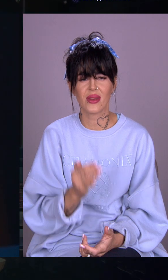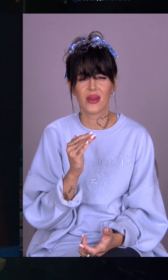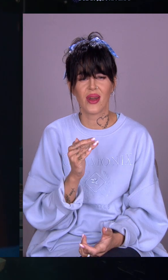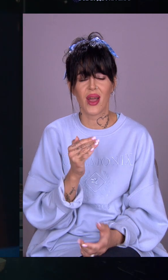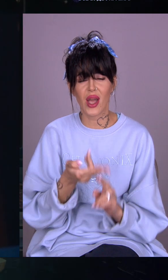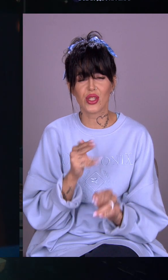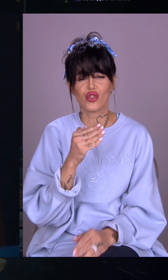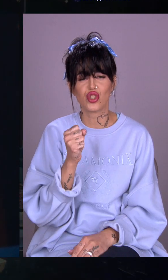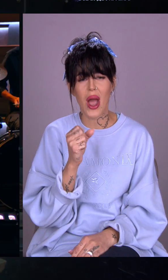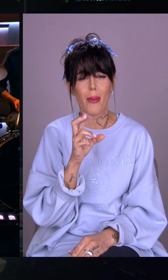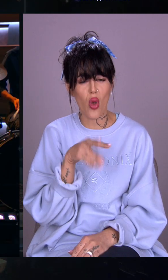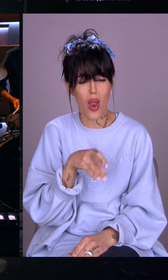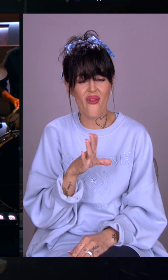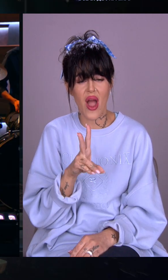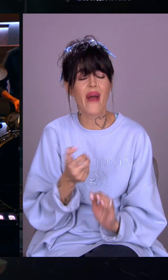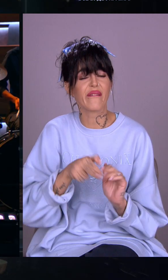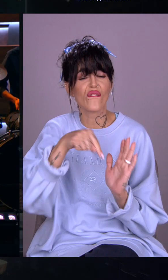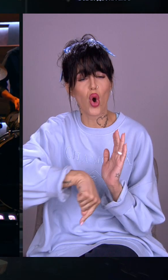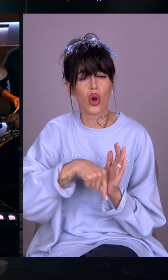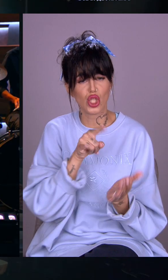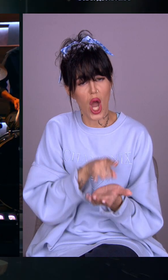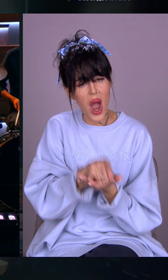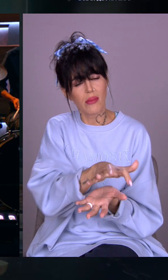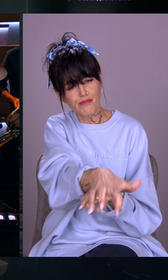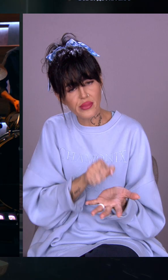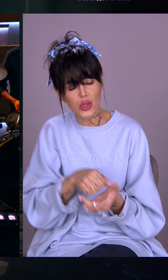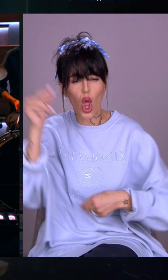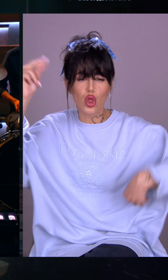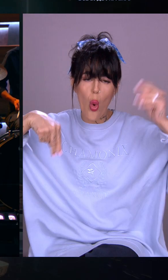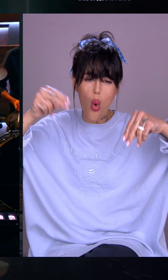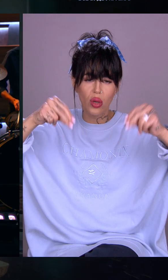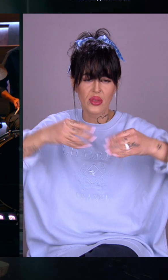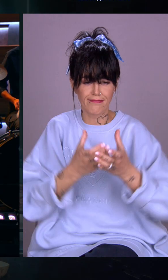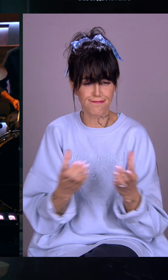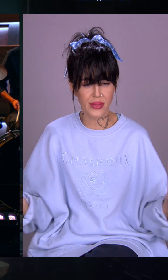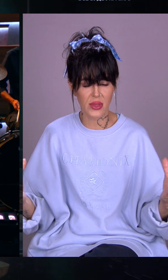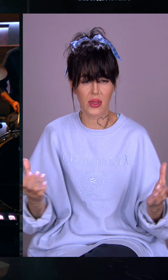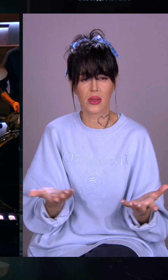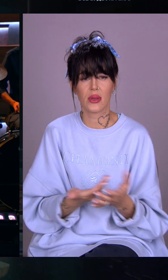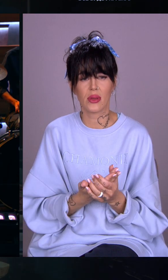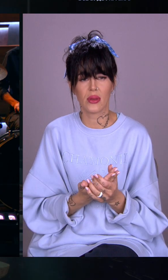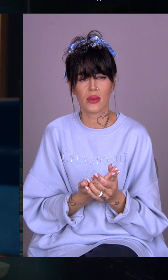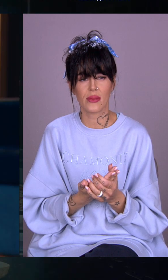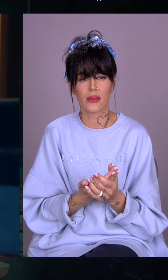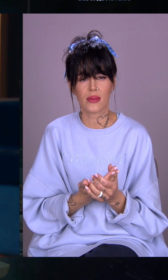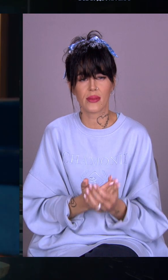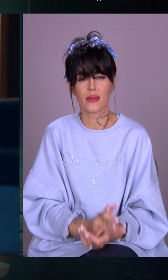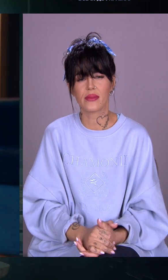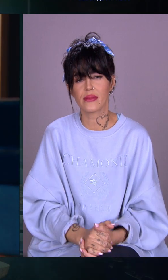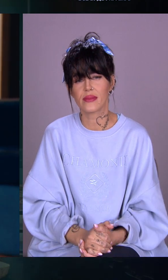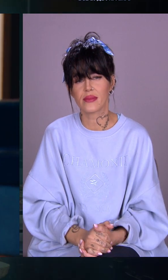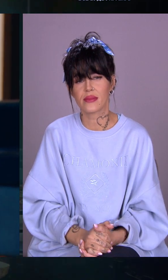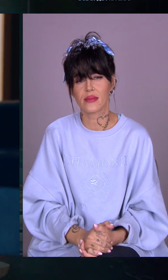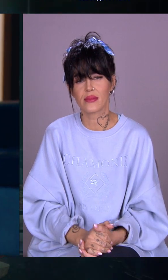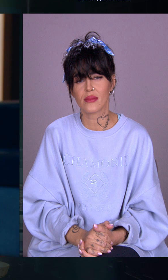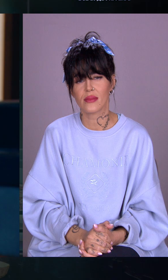Яка ловить жаб. Жебаловка. Жеба. Може, дощ куди стікає, це жеболовка? О, жолоб. Ну, типа, ні, ні. Жебаловка. Та